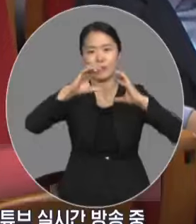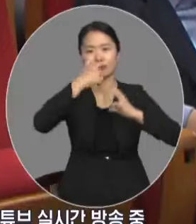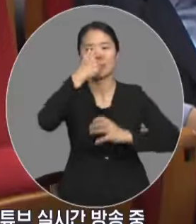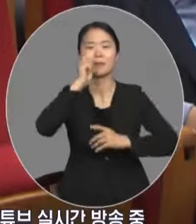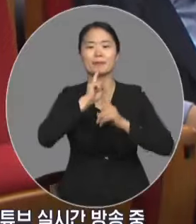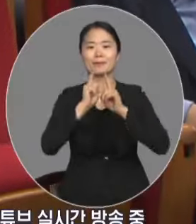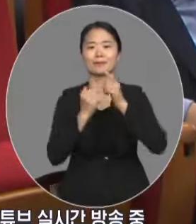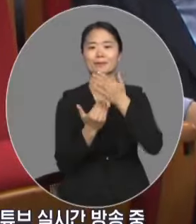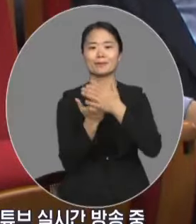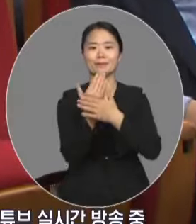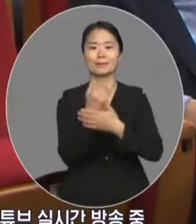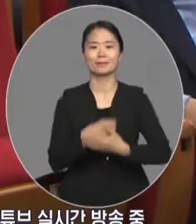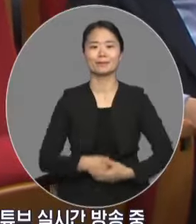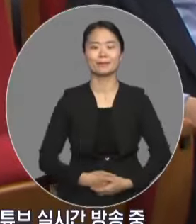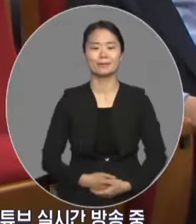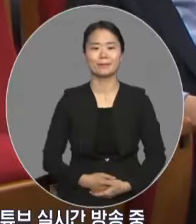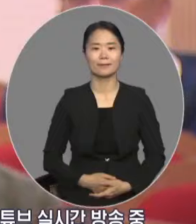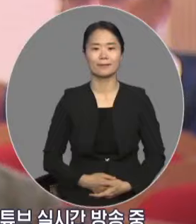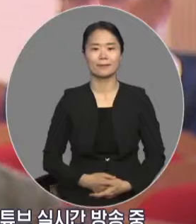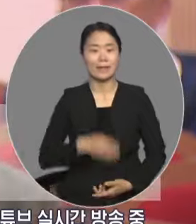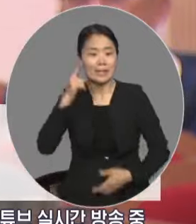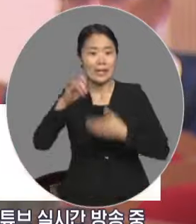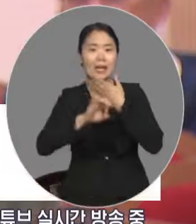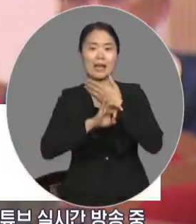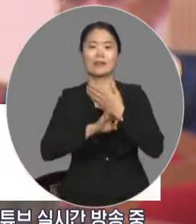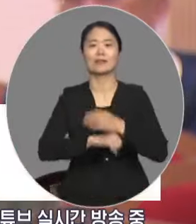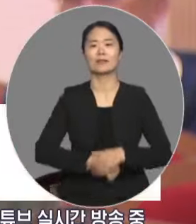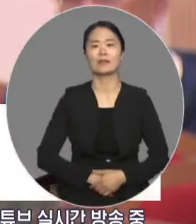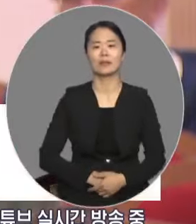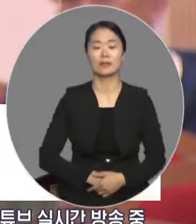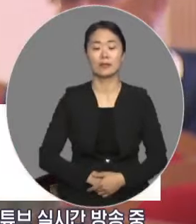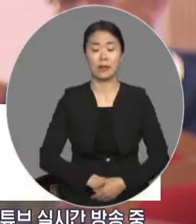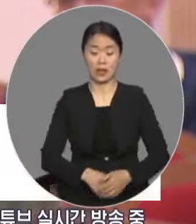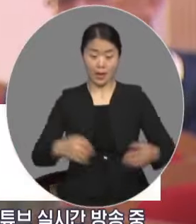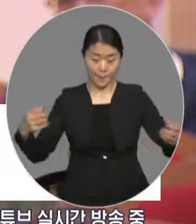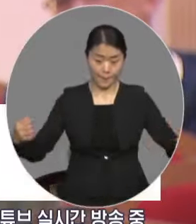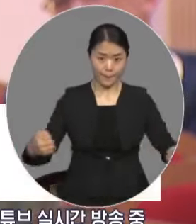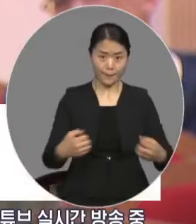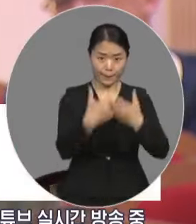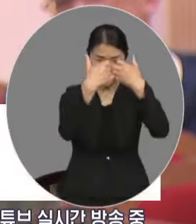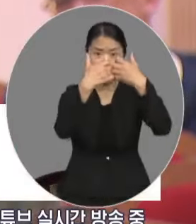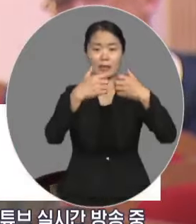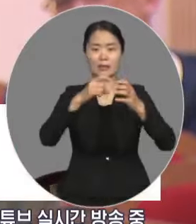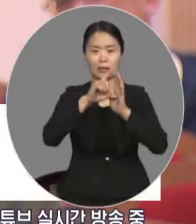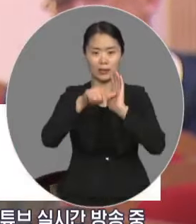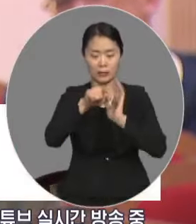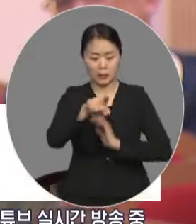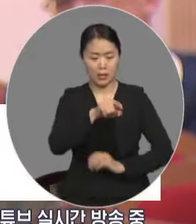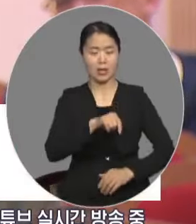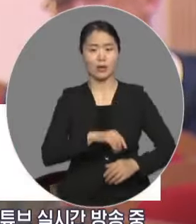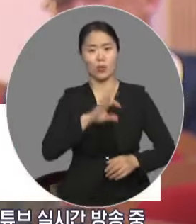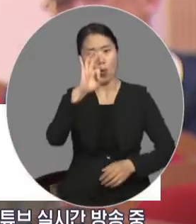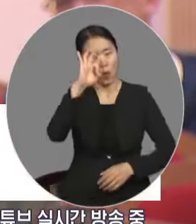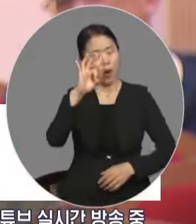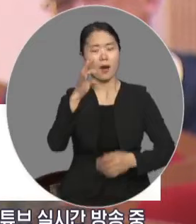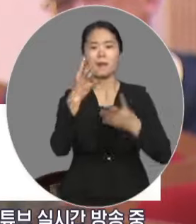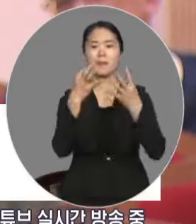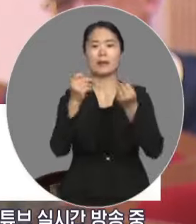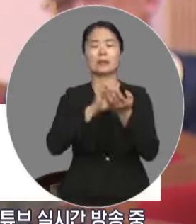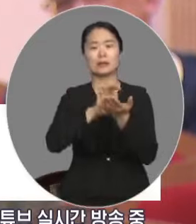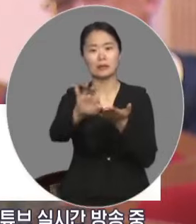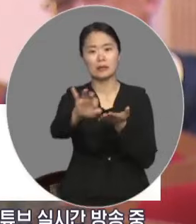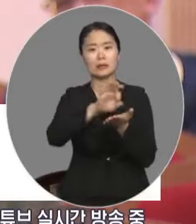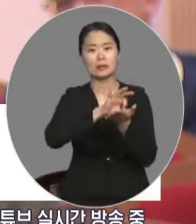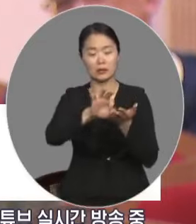부족했다는 지적도 나왔습니다. 만약 노면이니까 교통사고 발생했듯이 이 비용이 어마어마할 것 같은데